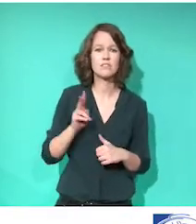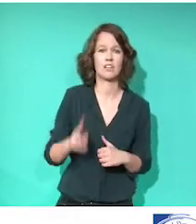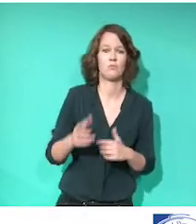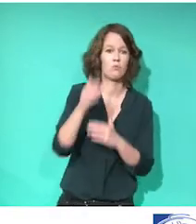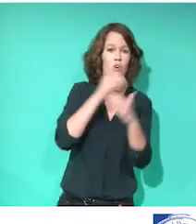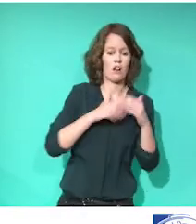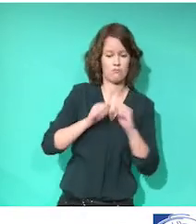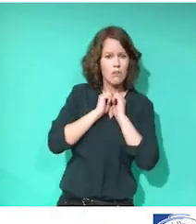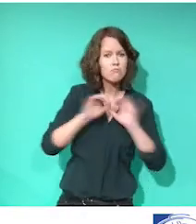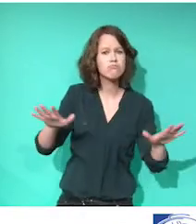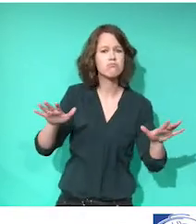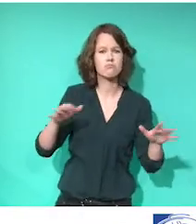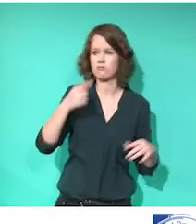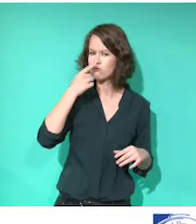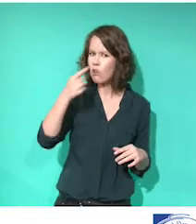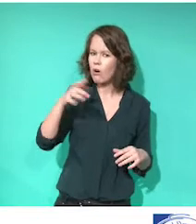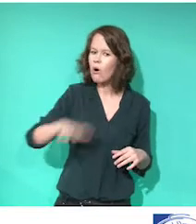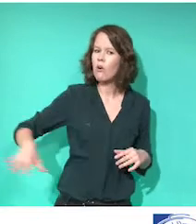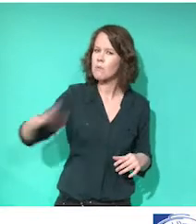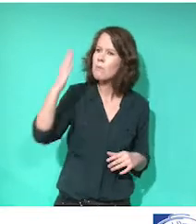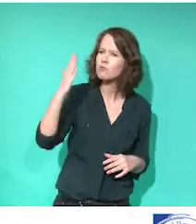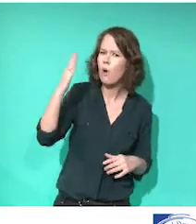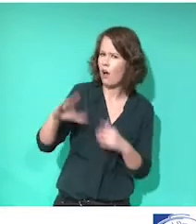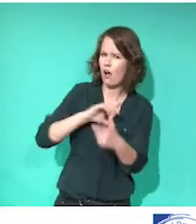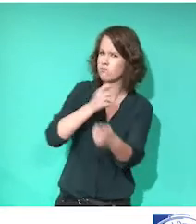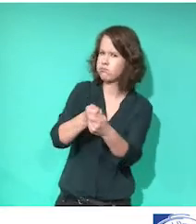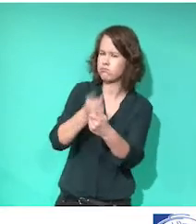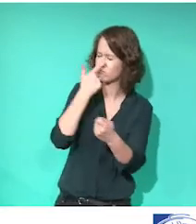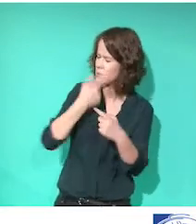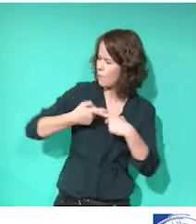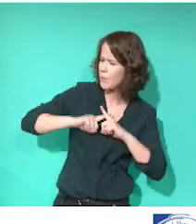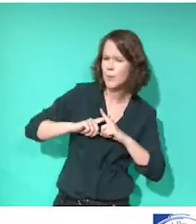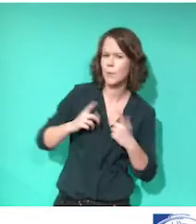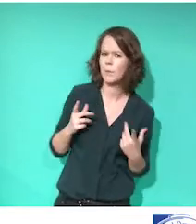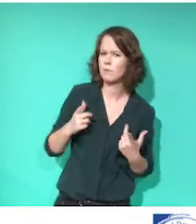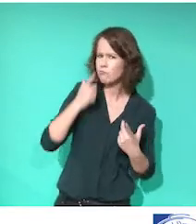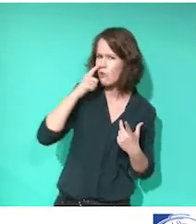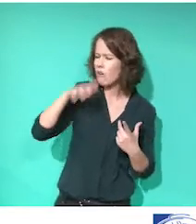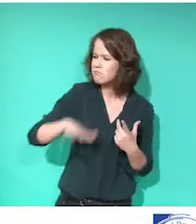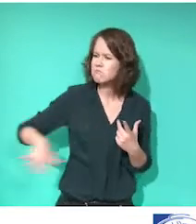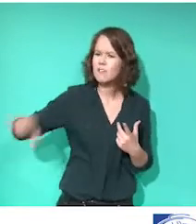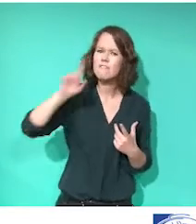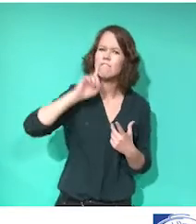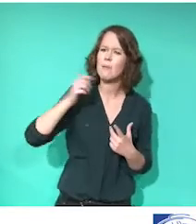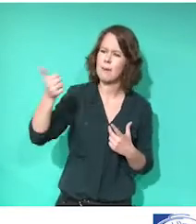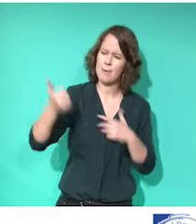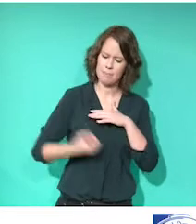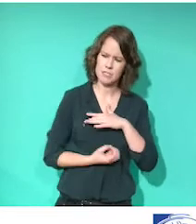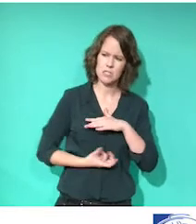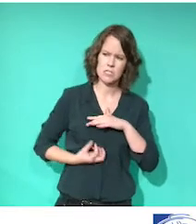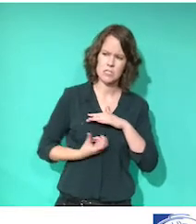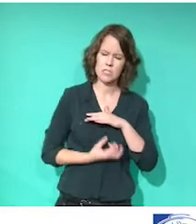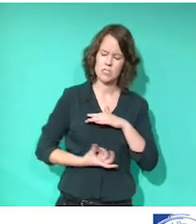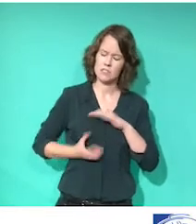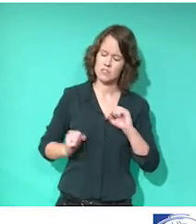mobilisation, que nous allions répondre à un véritable besoin. Je sentais en effet chez les femmes monter